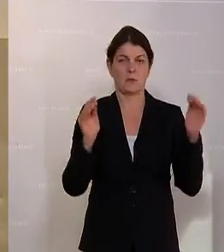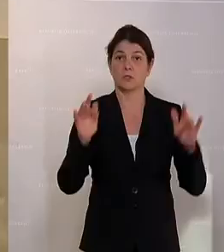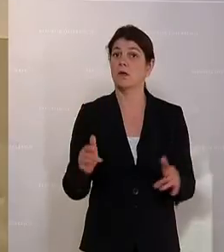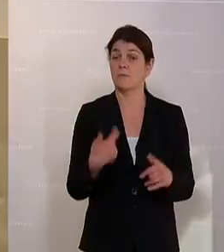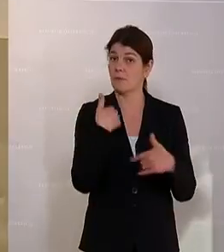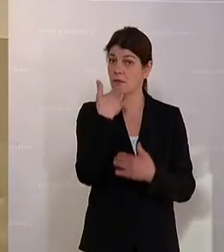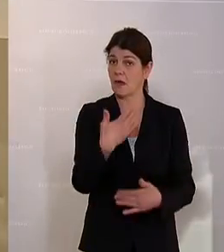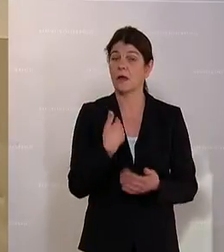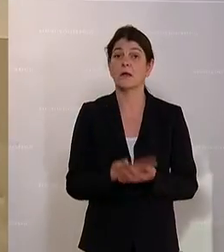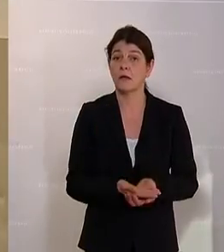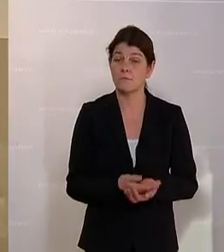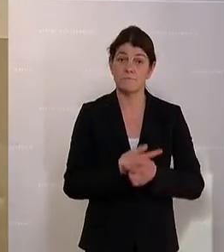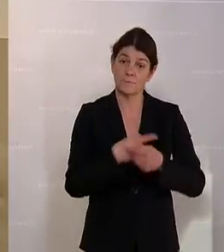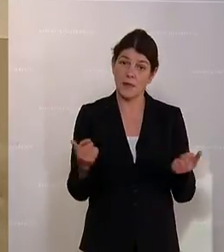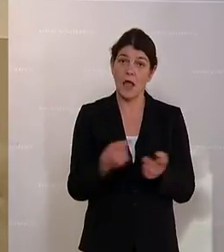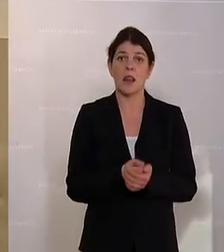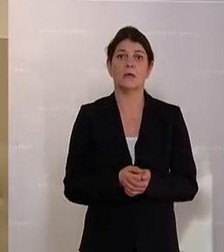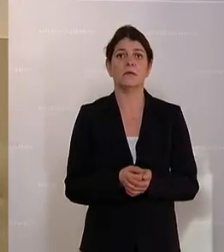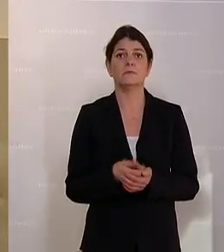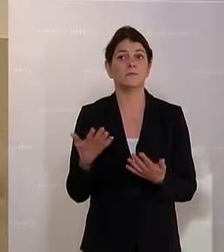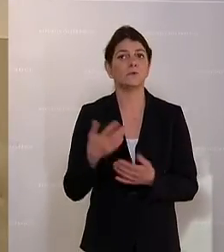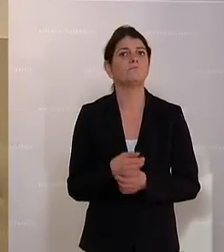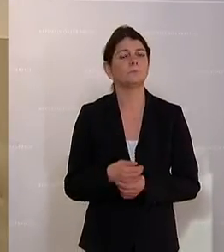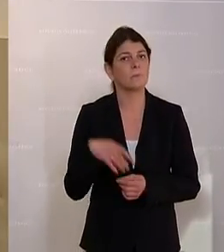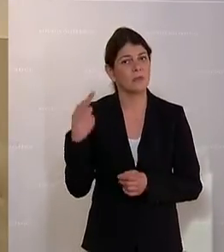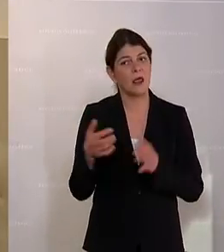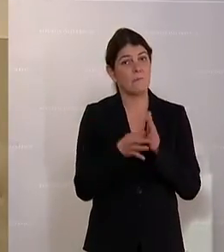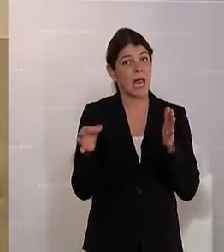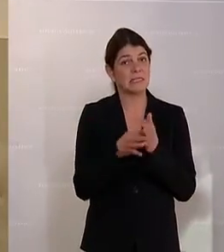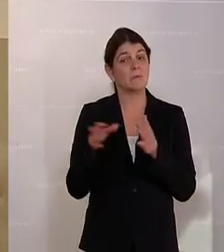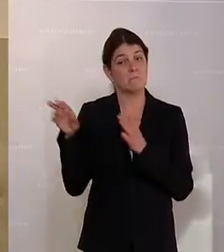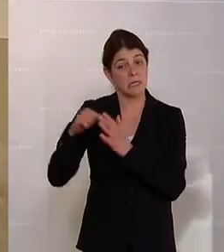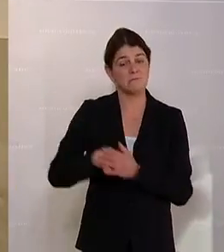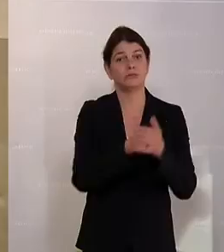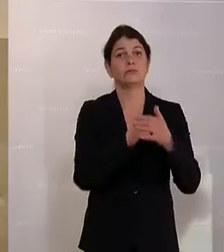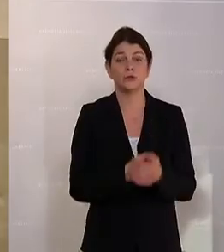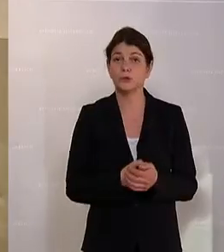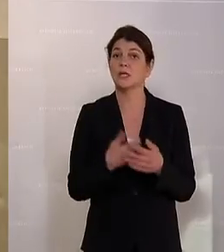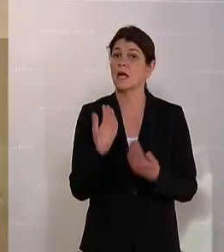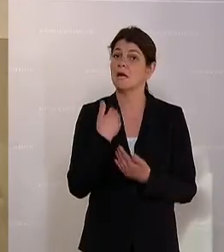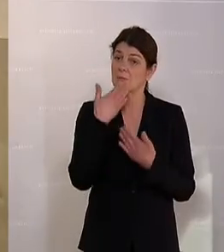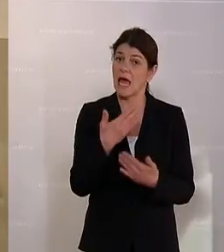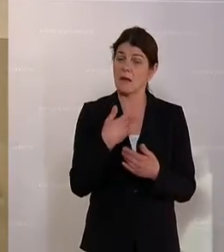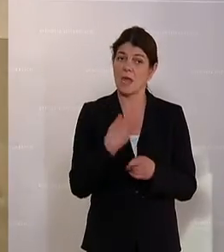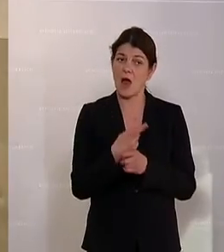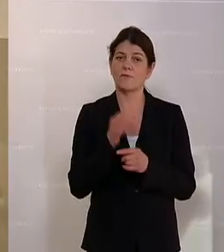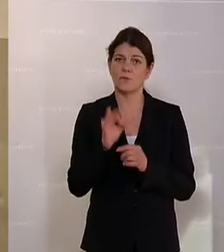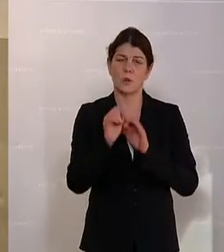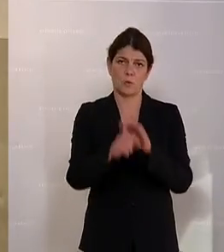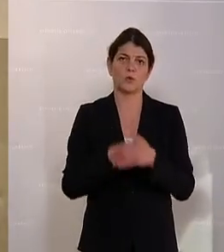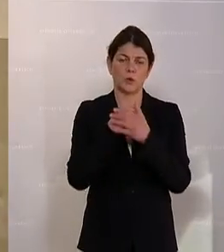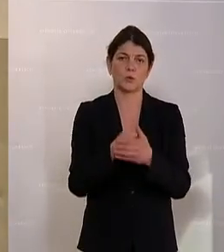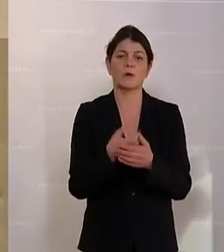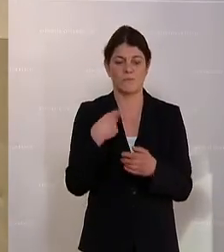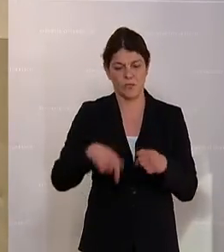danke bei allen, die diese Maßnahmen mittragen, und ich bedanke mich auch sehr für die Unterstützung aus